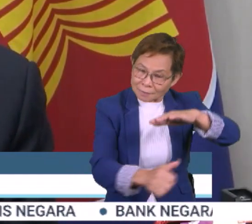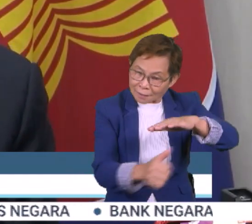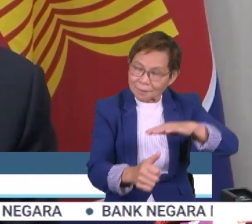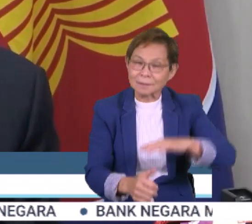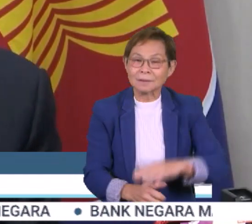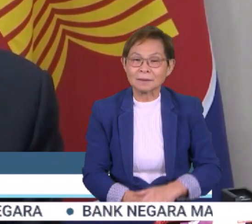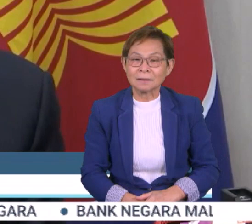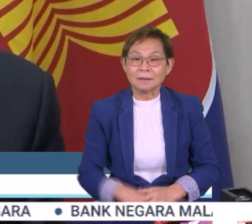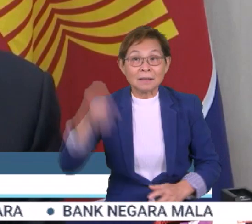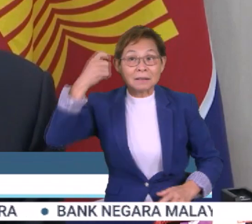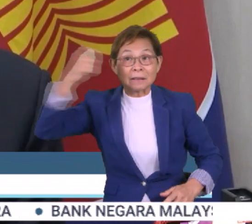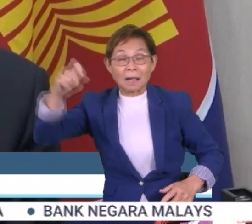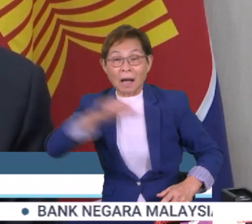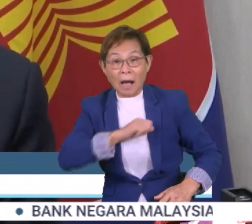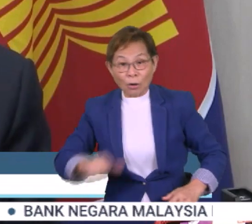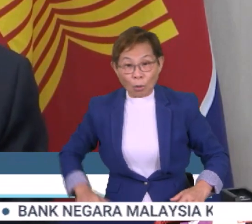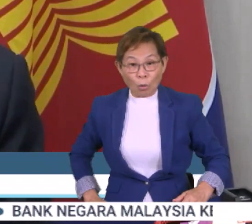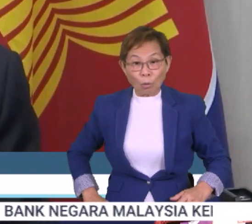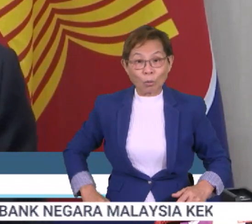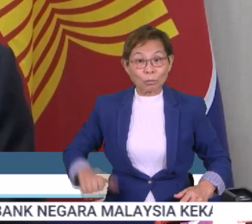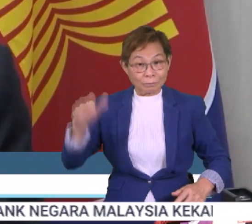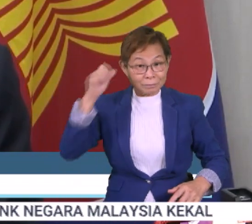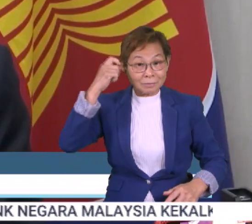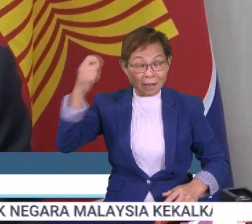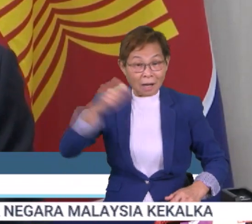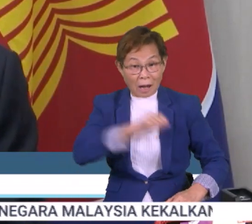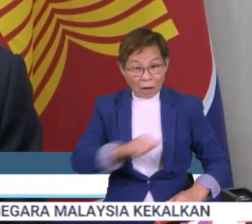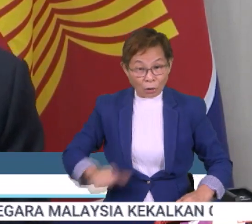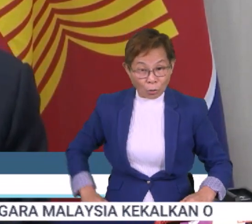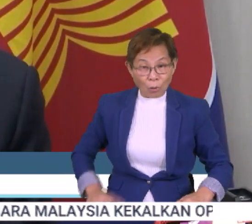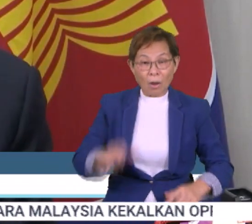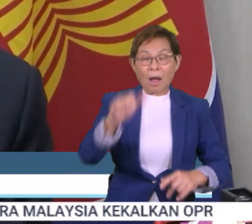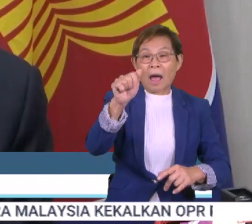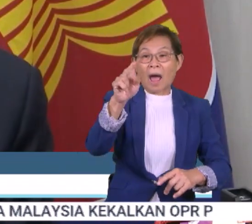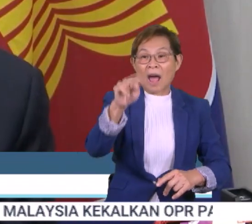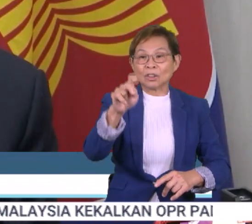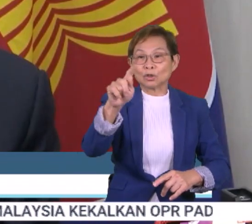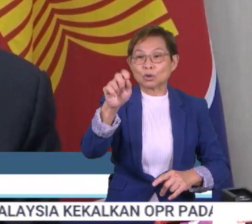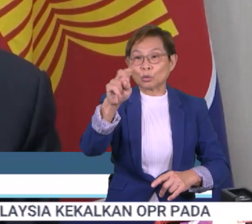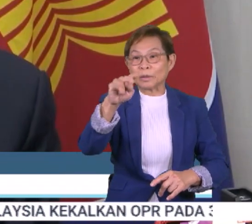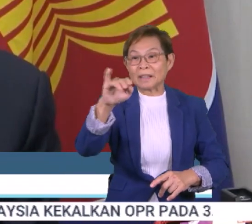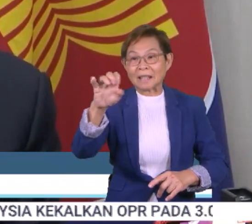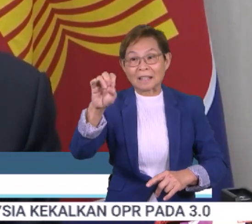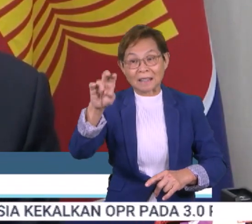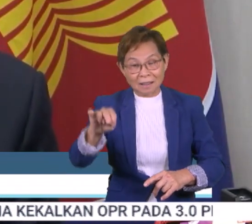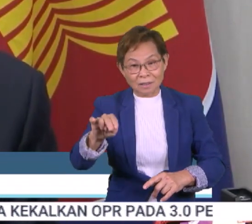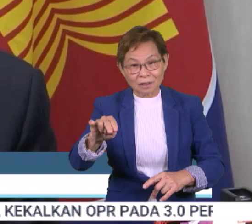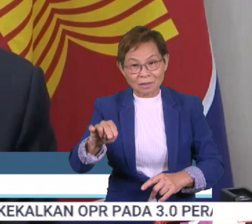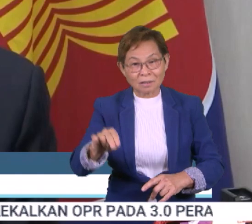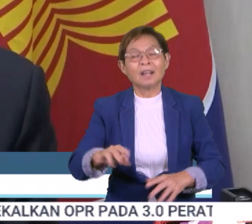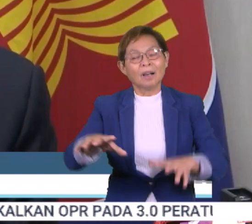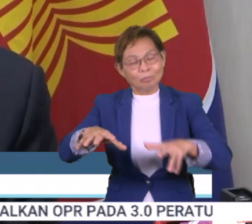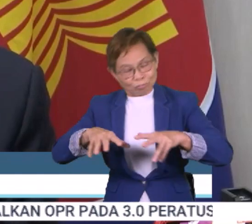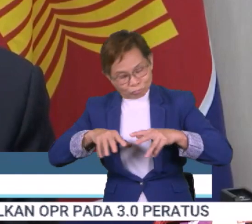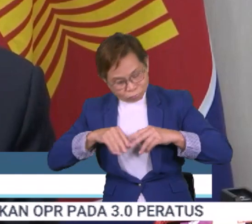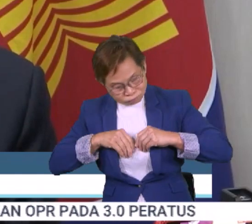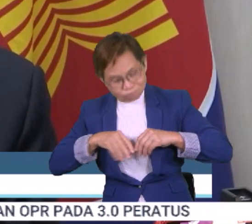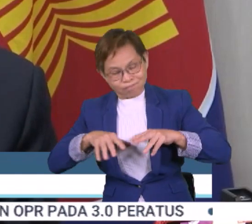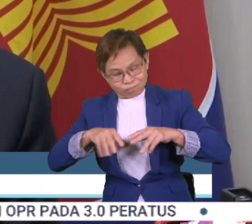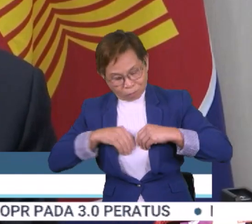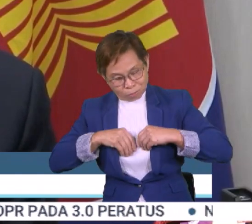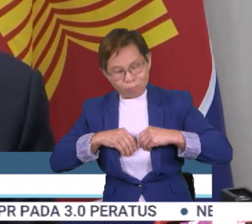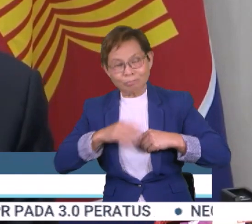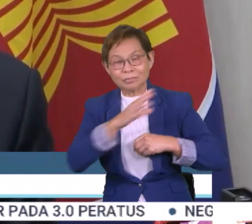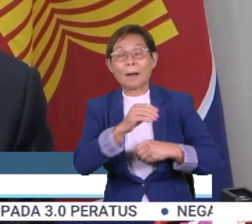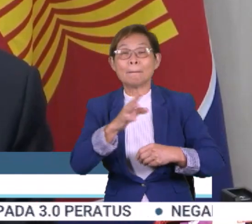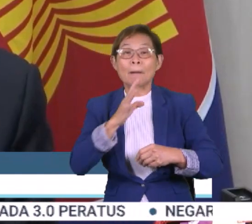Yang Setiausaha Agung Pertubuhan Bangsa Bersatu Antonio Guterres, dia menyambut dengan menyatakan